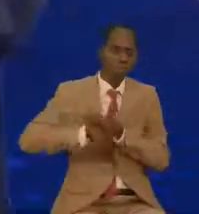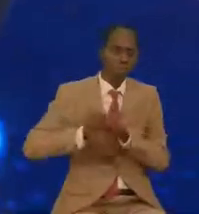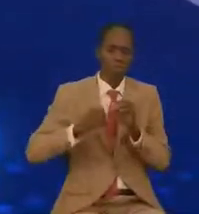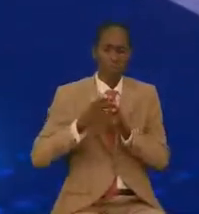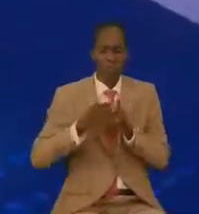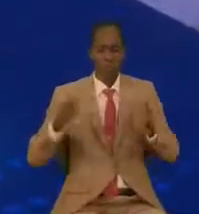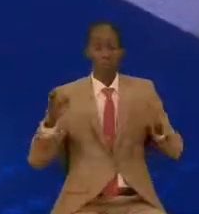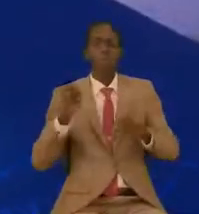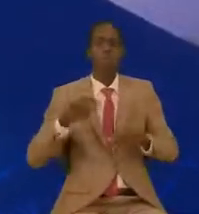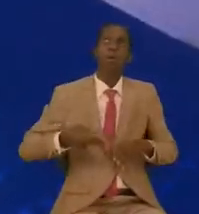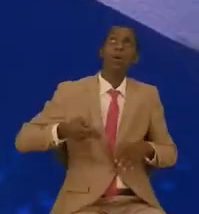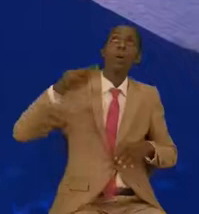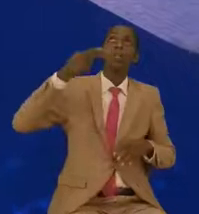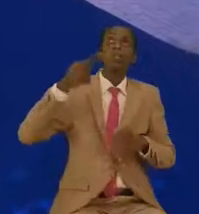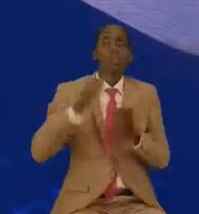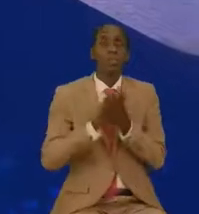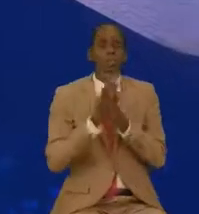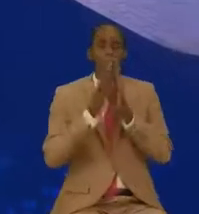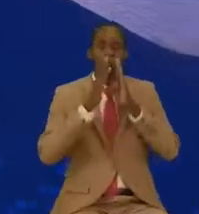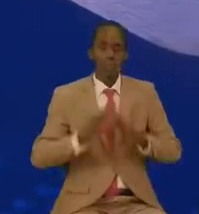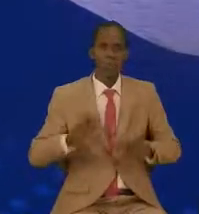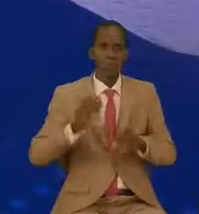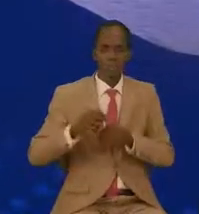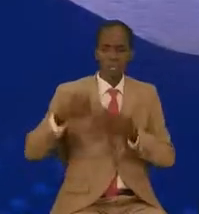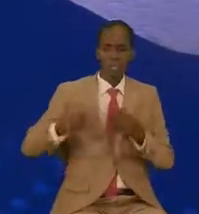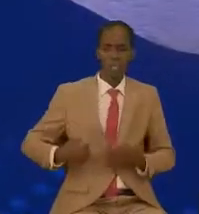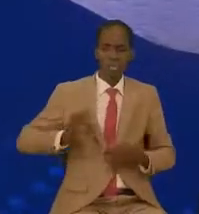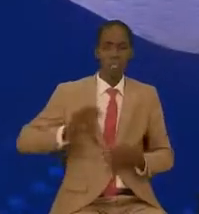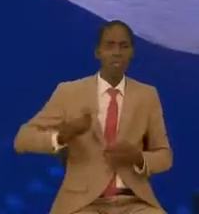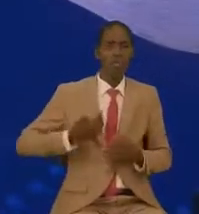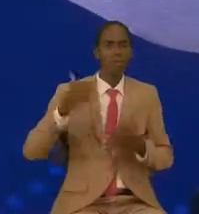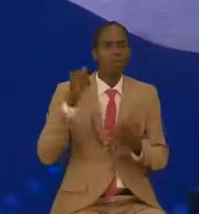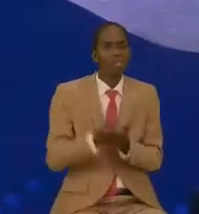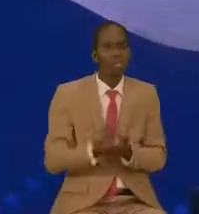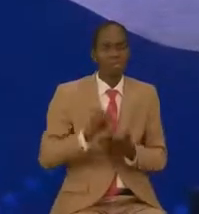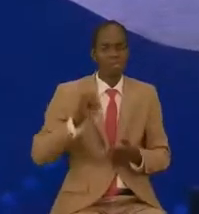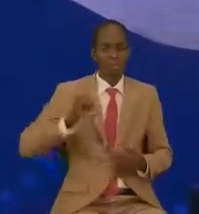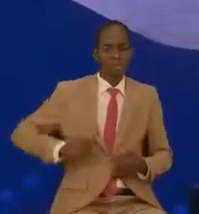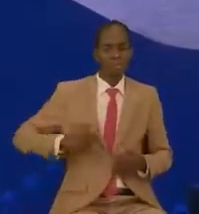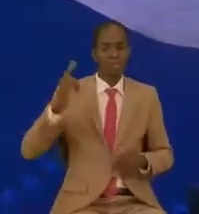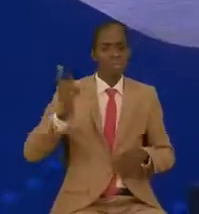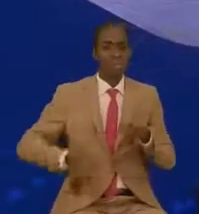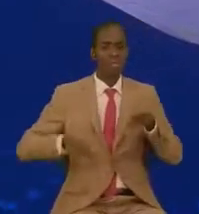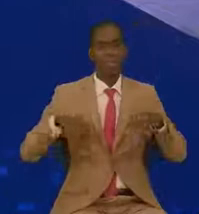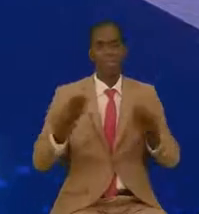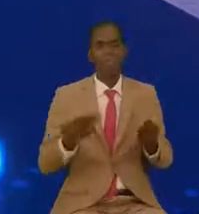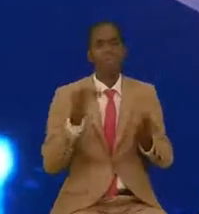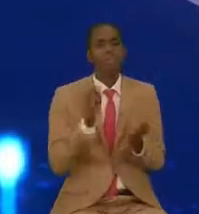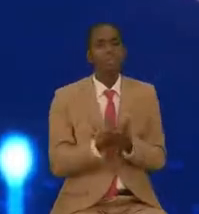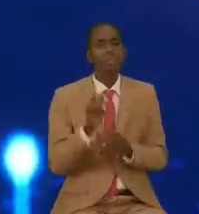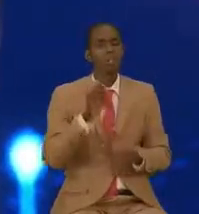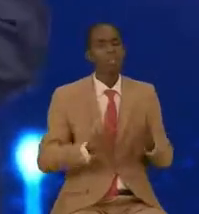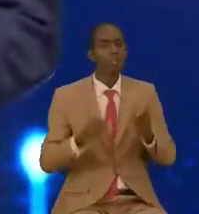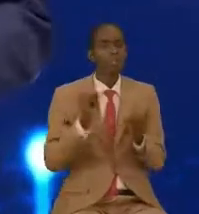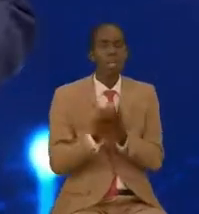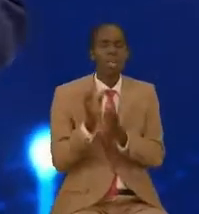si élargie, la paix dans le cœur, la paix dans l'âme, que la circoncision ne peut donner. Les gens